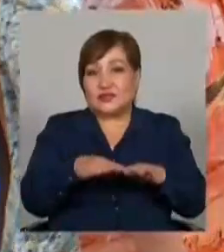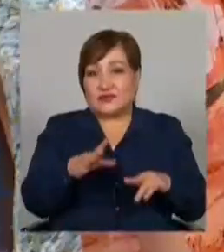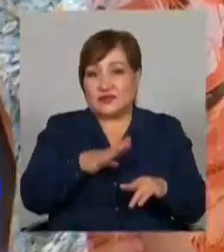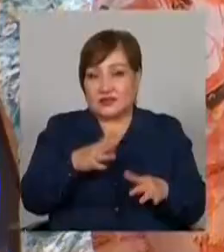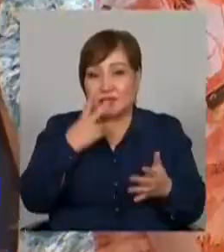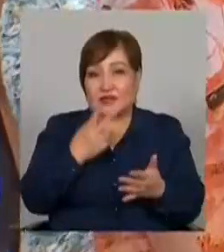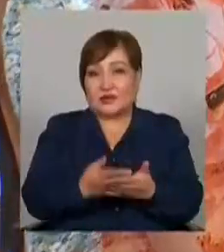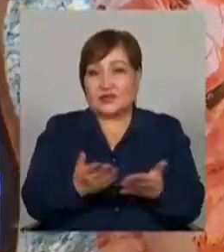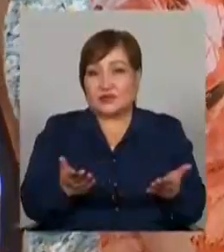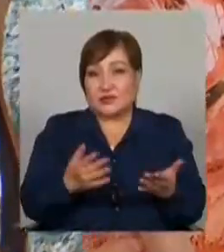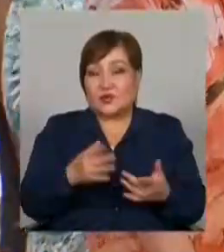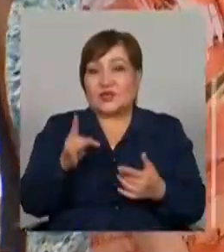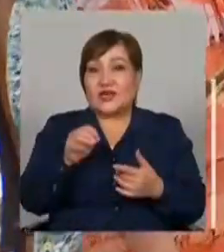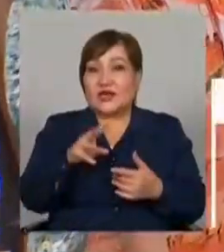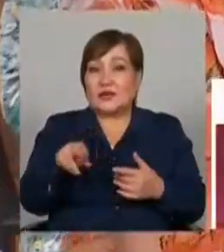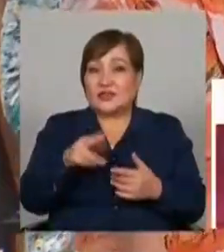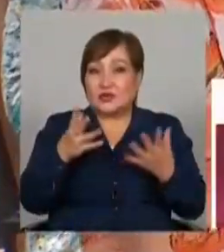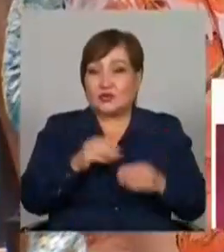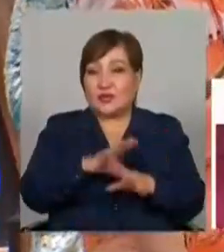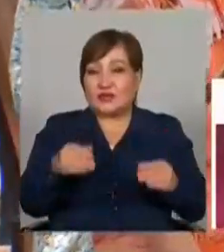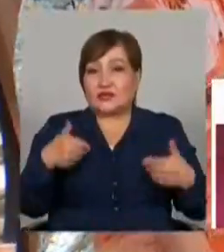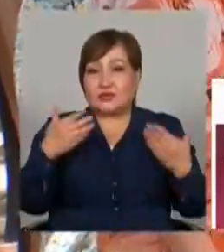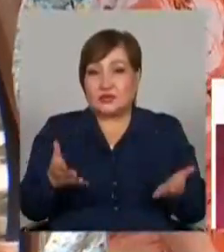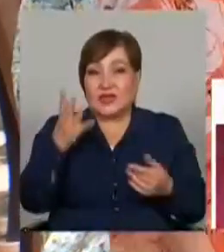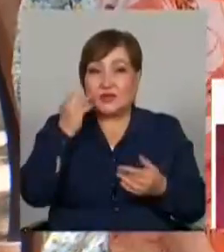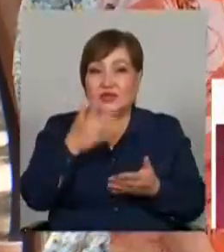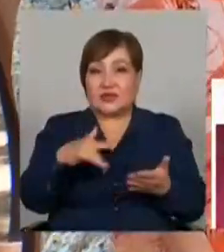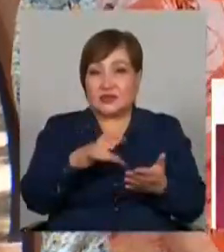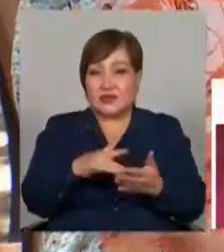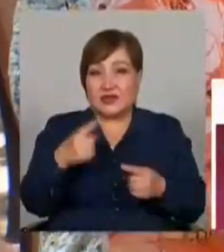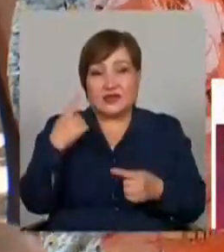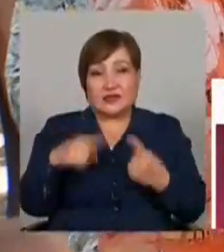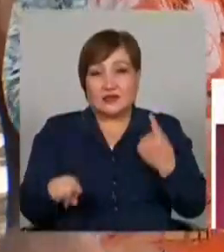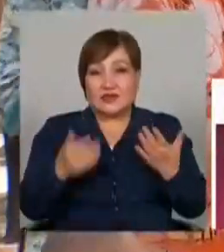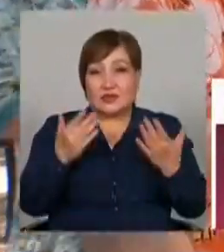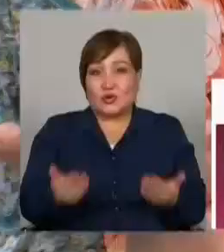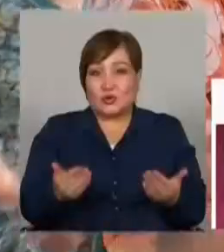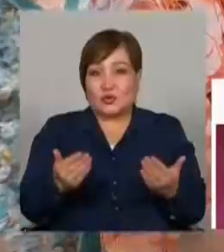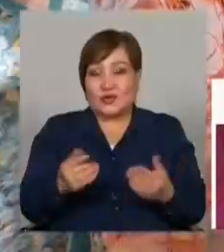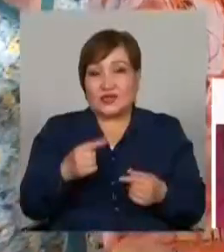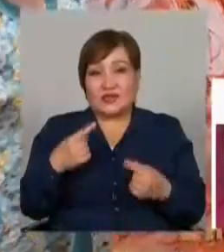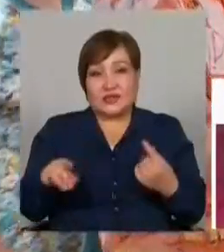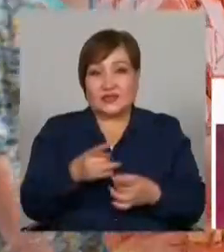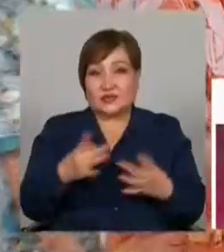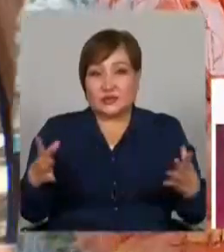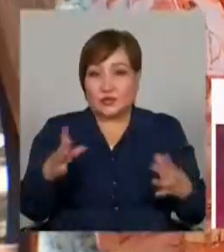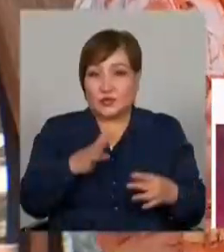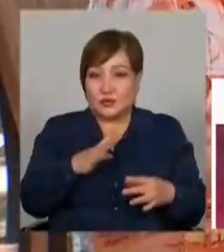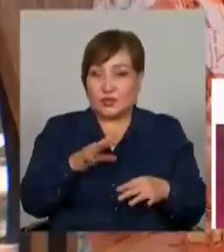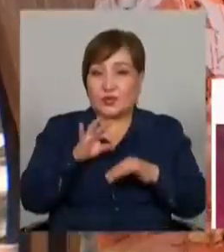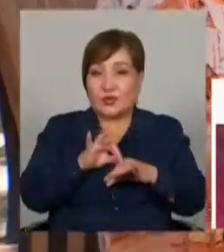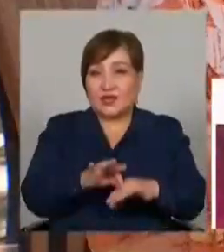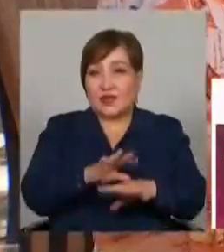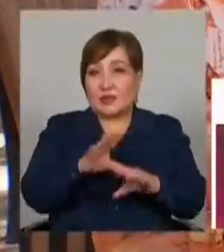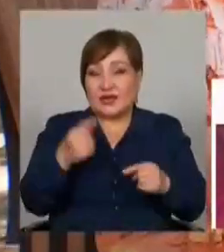күнімен баршаңызды құттықтаймын. Алматы қаласы бойынша ерекше бүгін рәміздер күніне ерекше кеш болып өтті. Ол кештің ерекшелігі